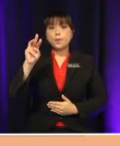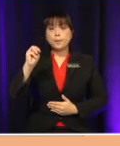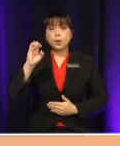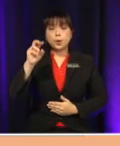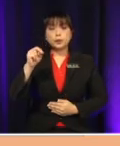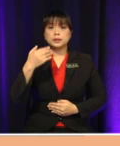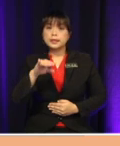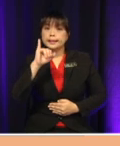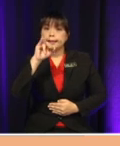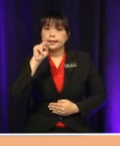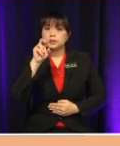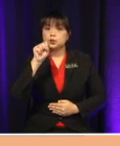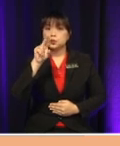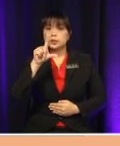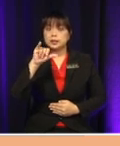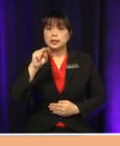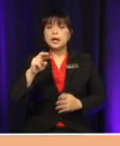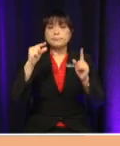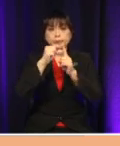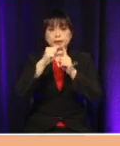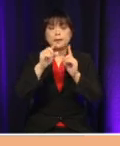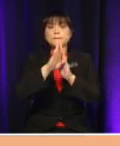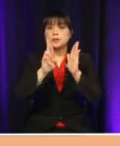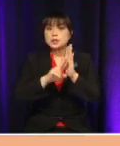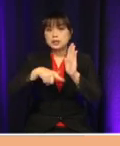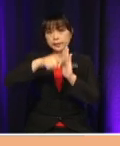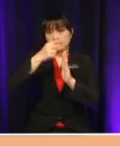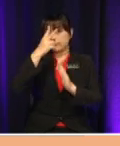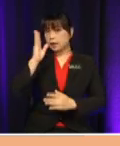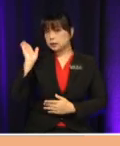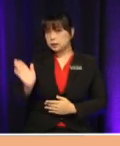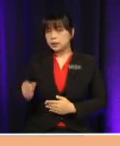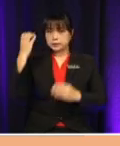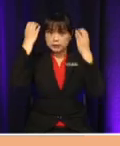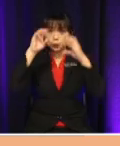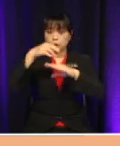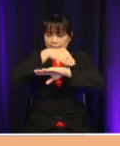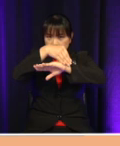berlebihan ini sangat sangat penting dia